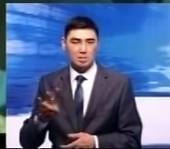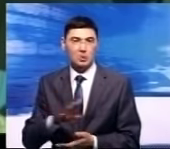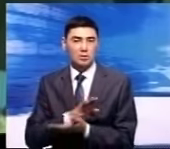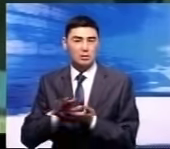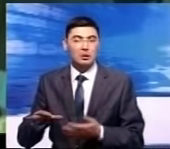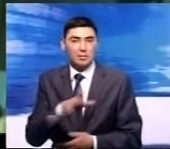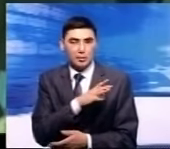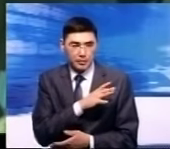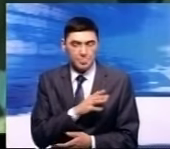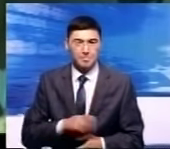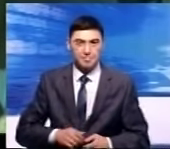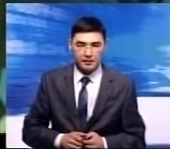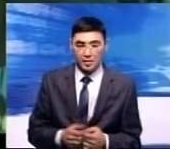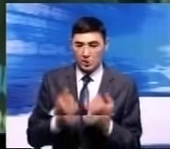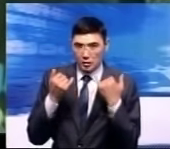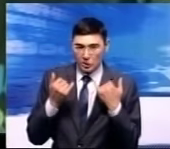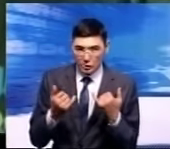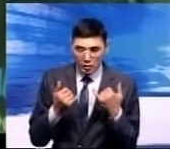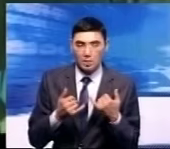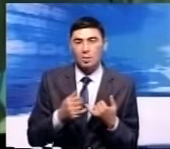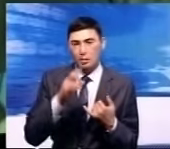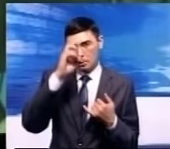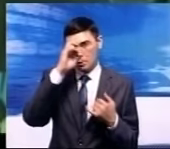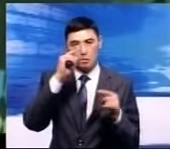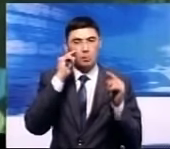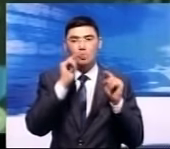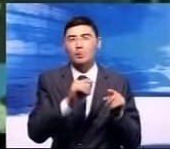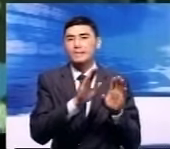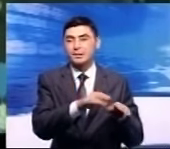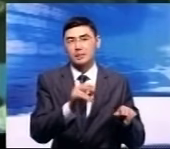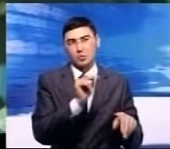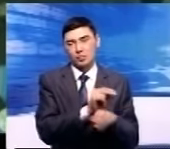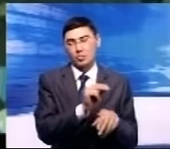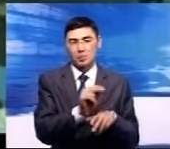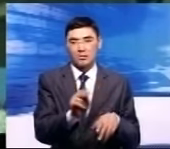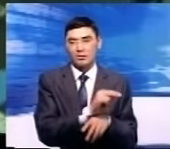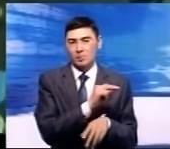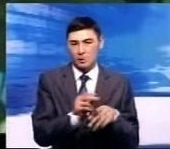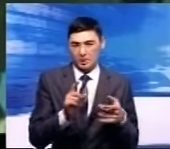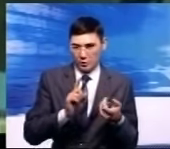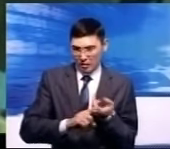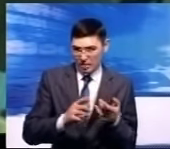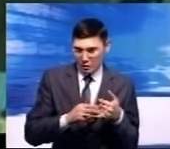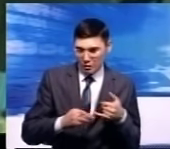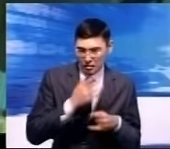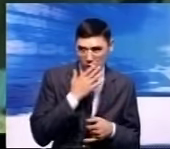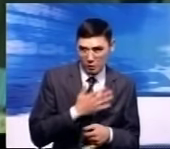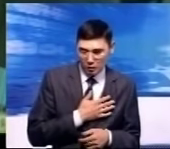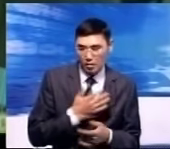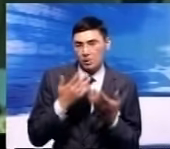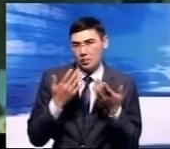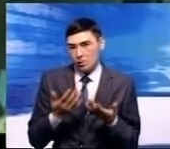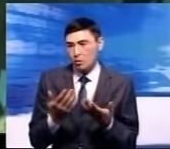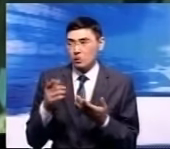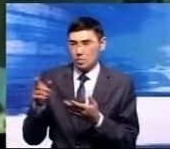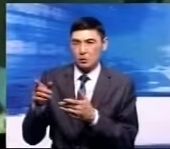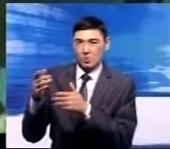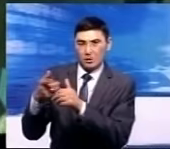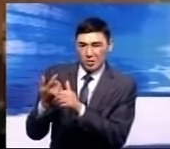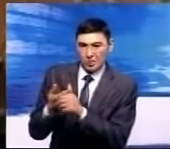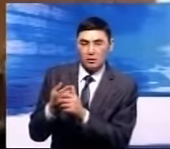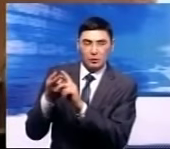большое уделяться внимание нашего правительства патриотическому воспитанию молодежи, и вот в честь его мы эти